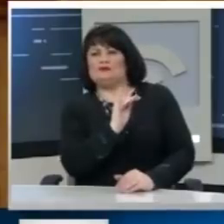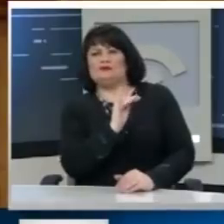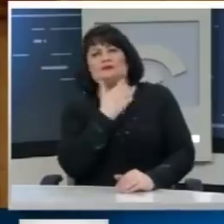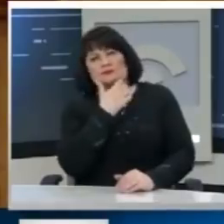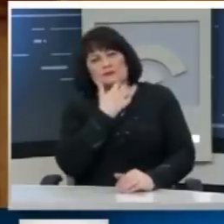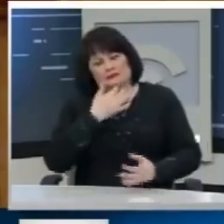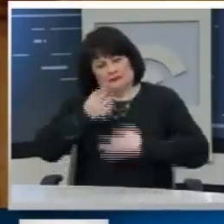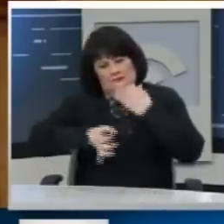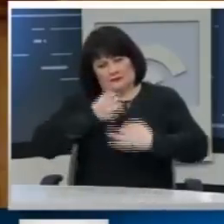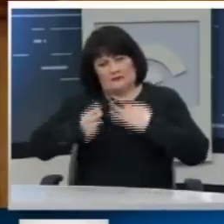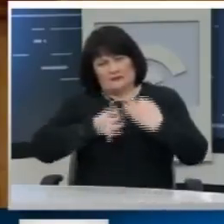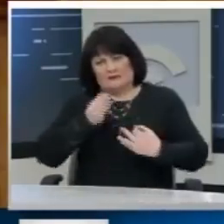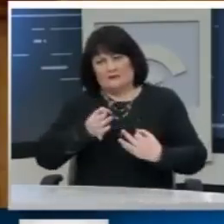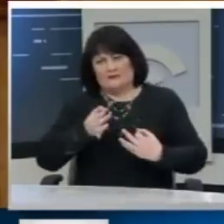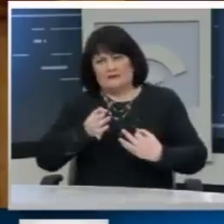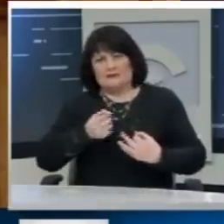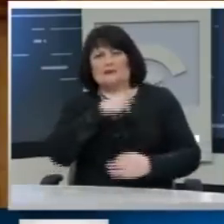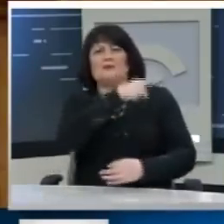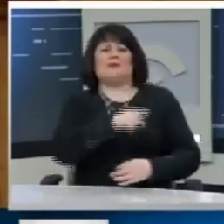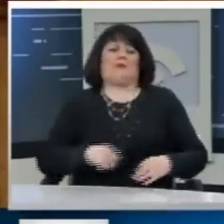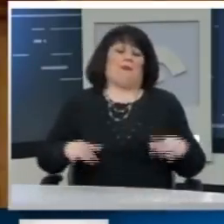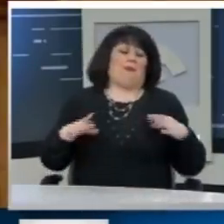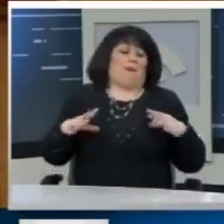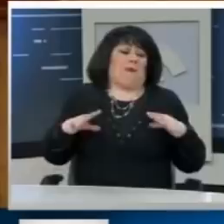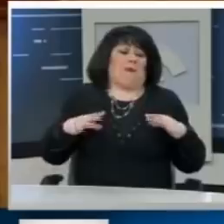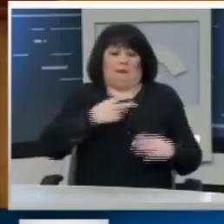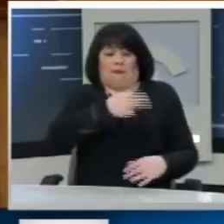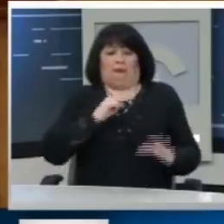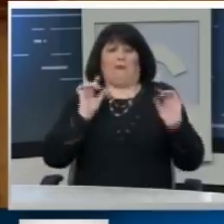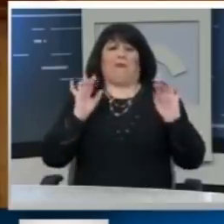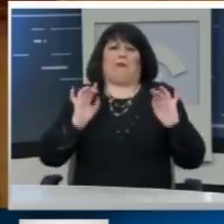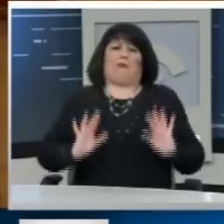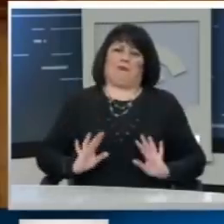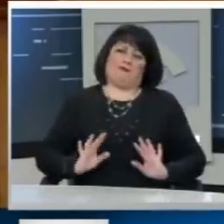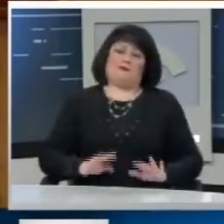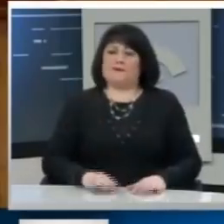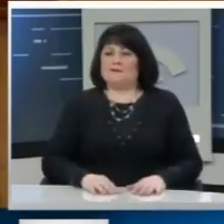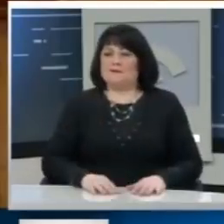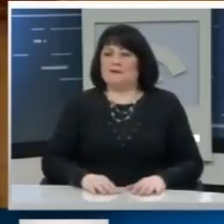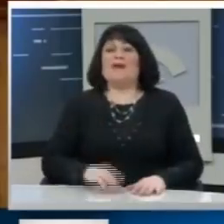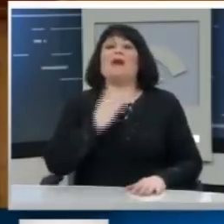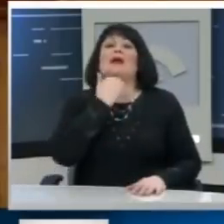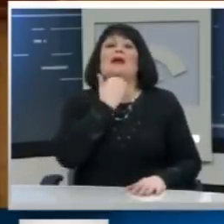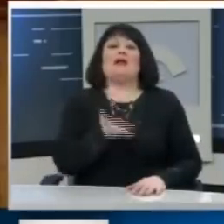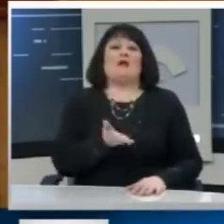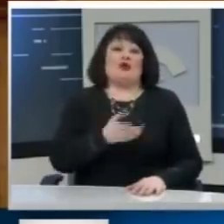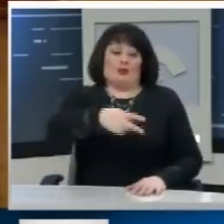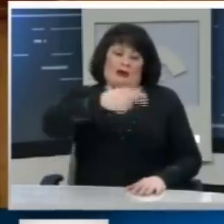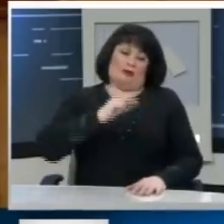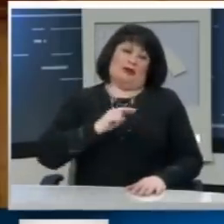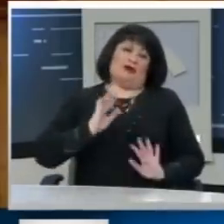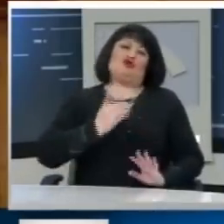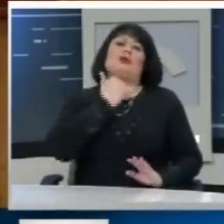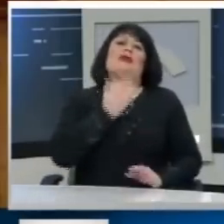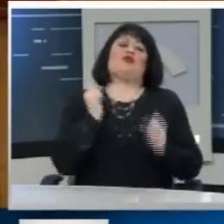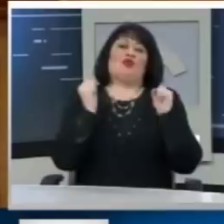τοποθέτηση που η Γκούε σφύριζε αδιάφορα σε πάρα πολλές. Η απάντηση, δεν μπορούμε να πάρουμε θέση,